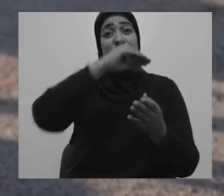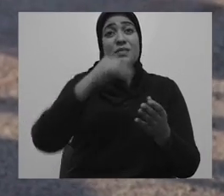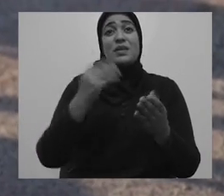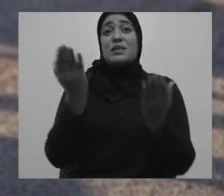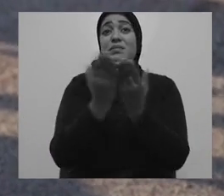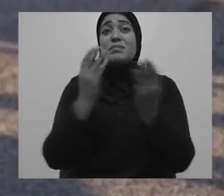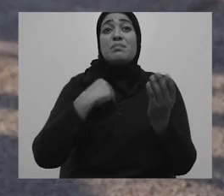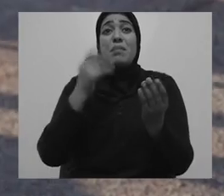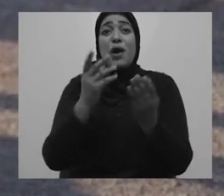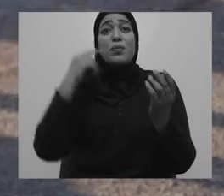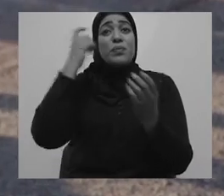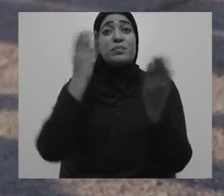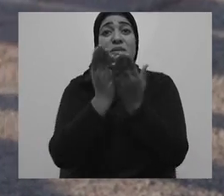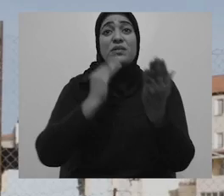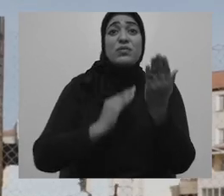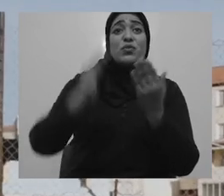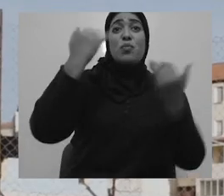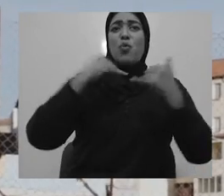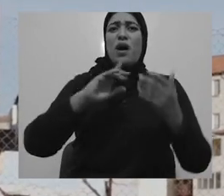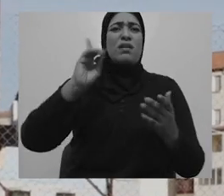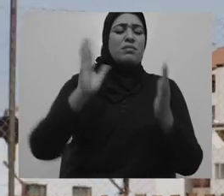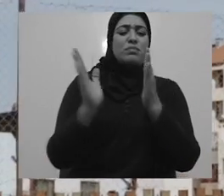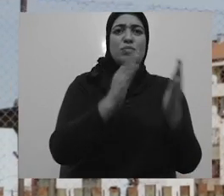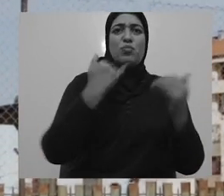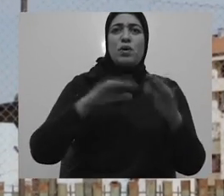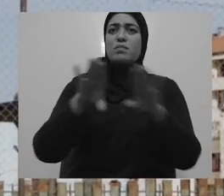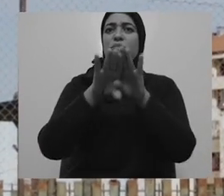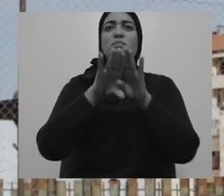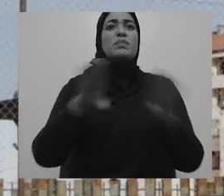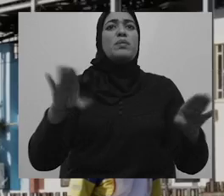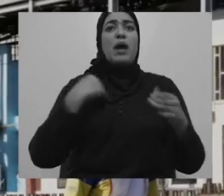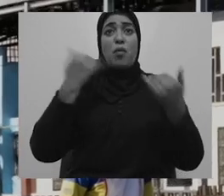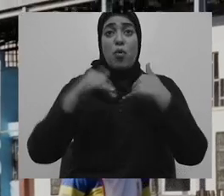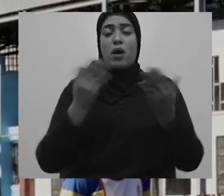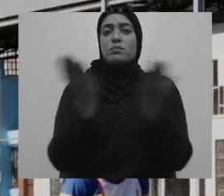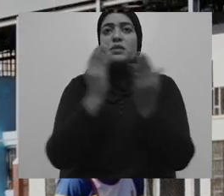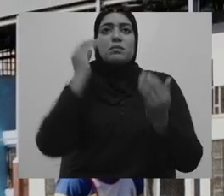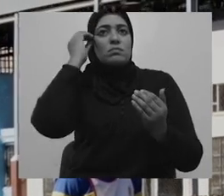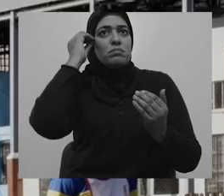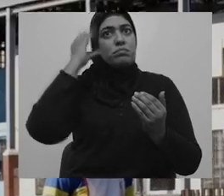ses études. Je pense qu'il a réalisé que son handicap peut être une force pour lui.